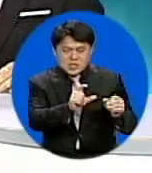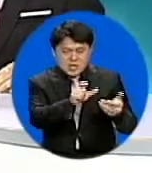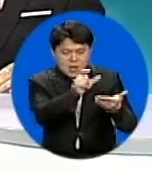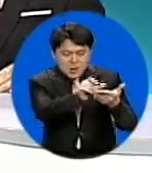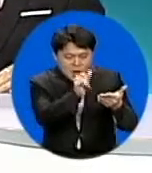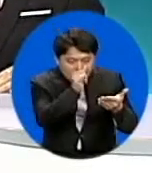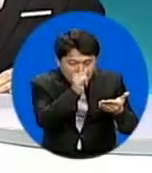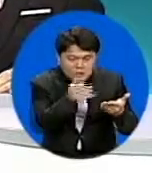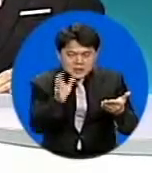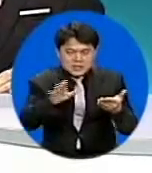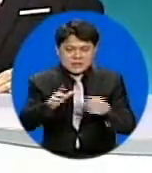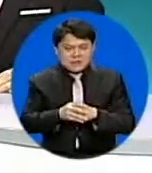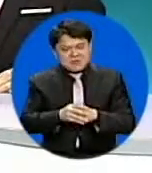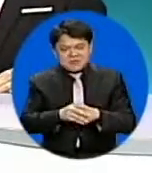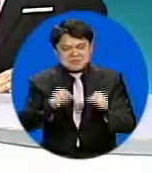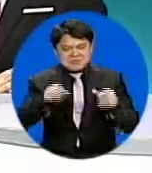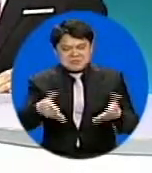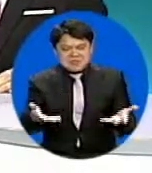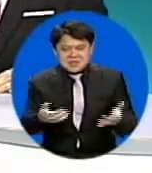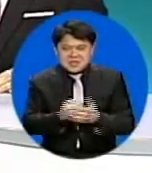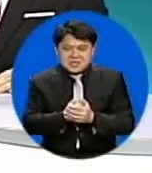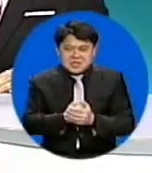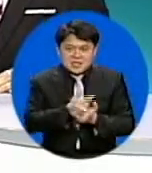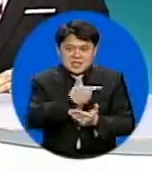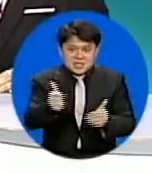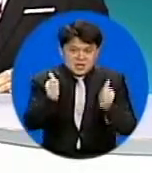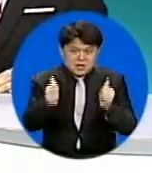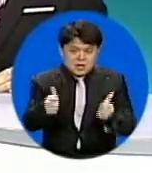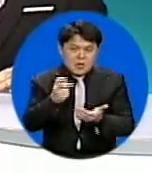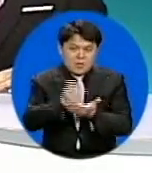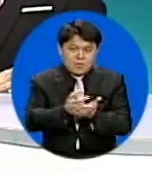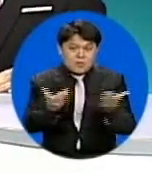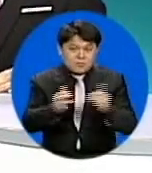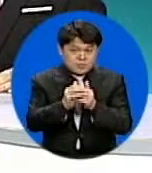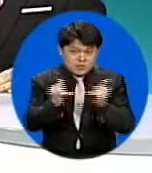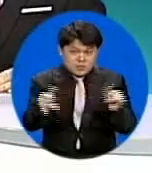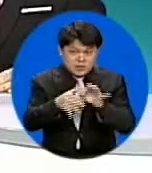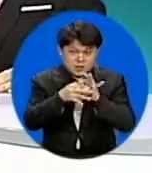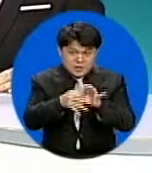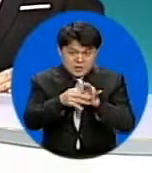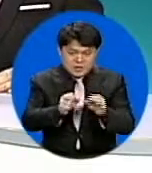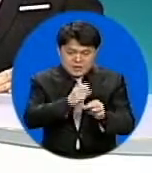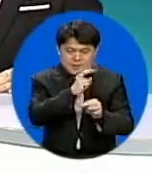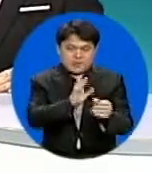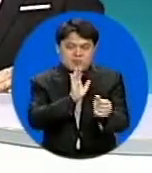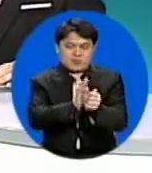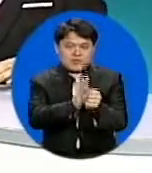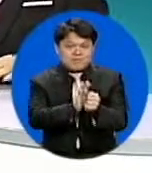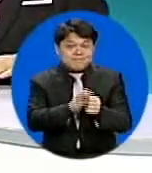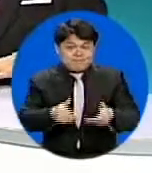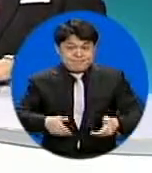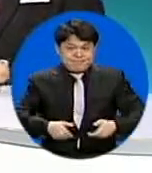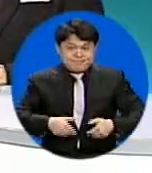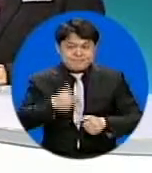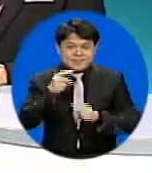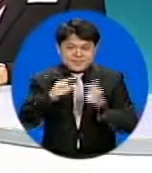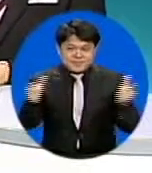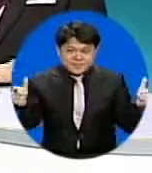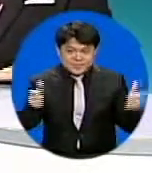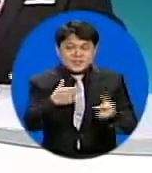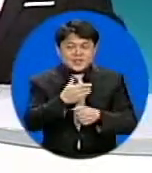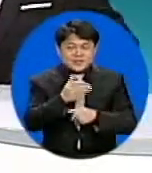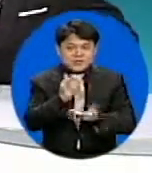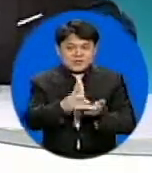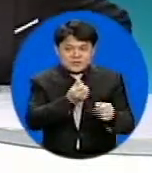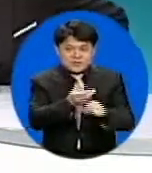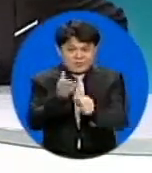상태가 아닌가 생각이 드네요. 네. 조속히 대법원에서 이 법무사의 시험에 관련된 편의 제공이 제공됐으면 좋겠습니다. 네. 다음 주에도 다양한 사회복지계